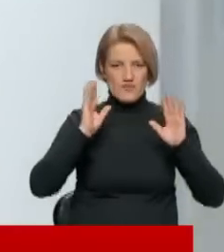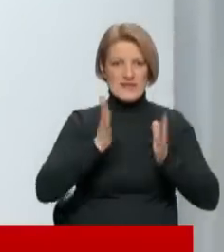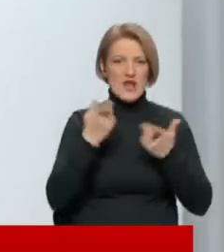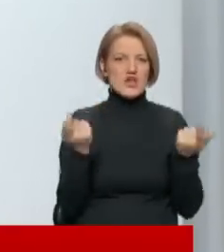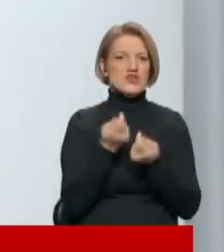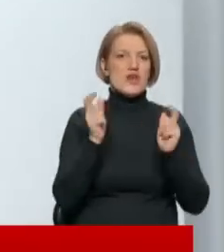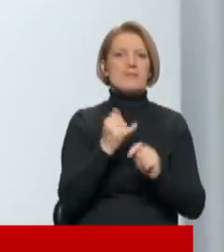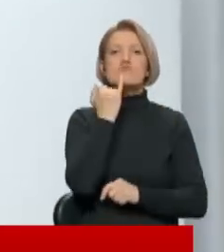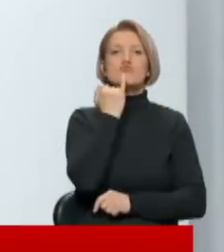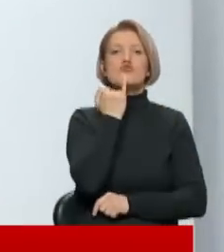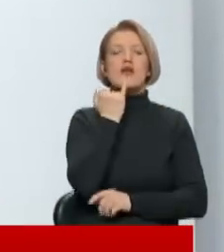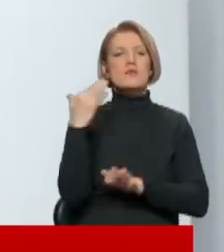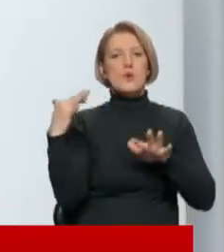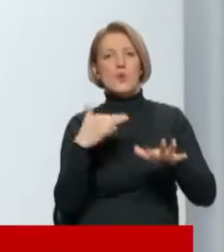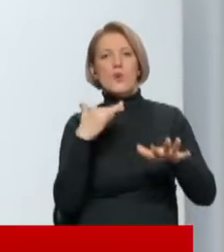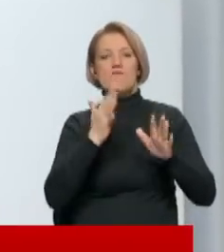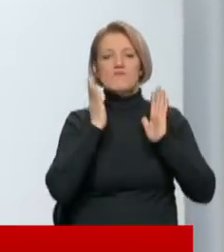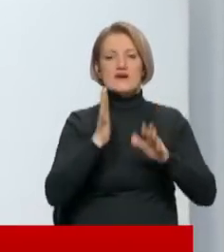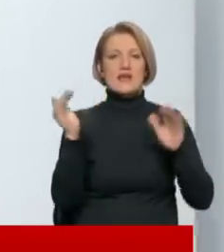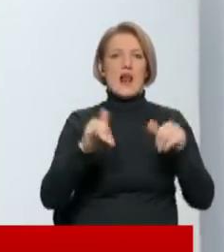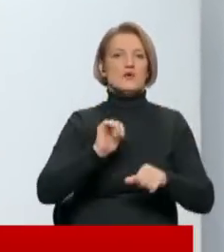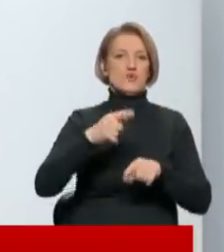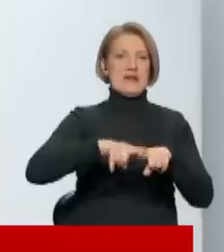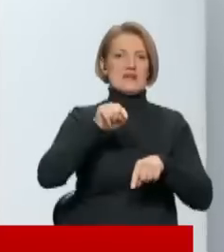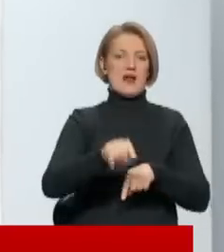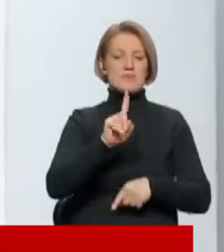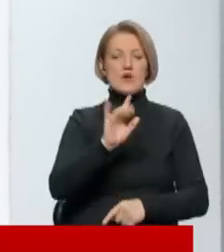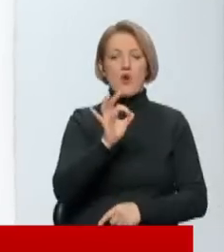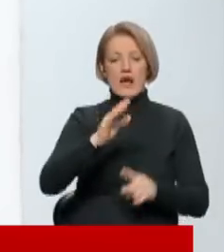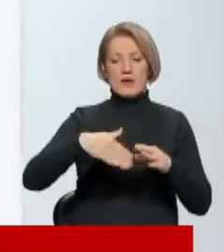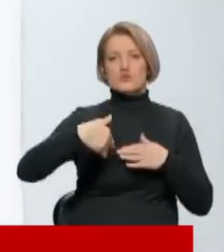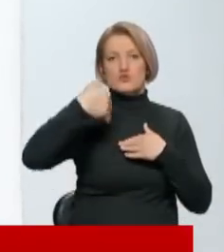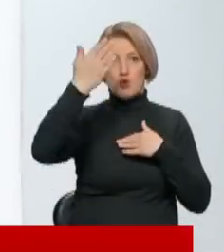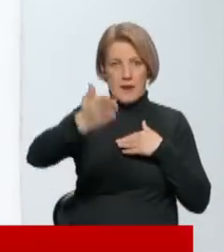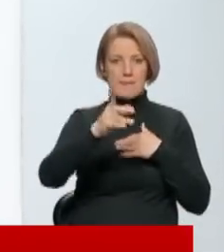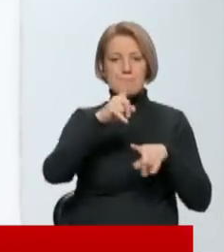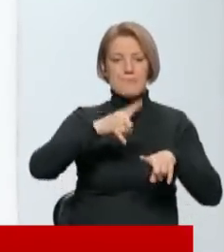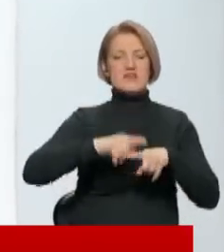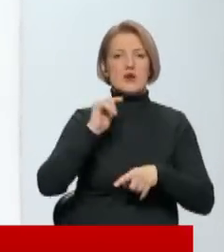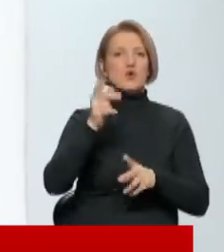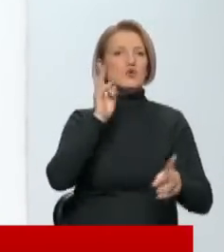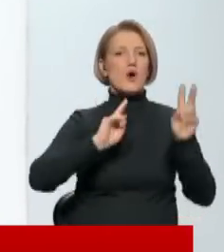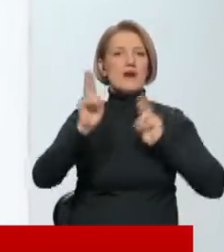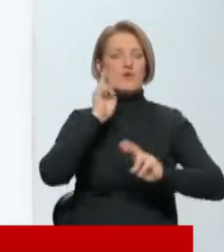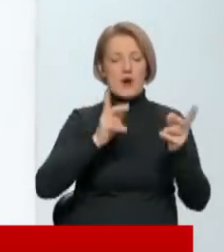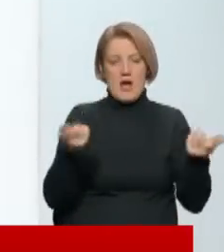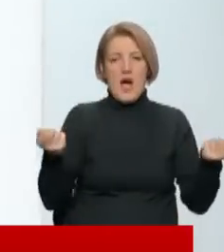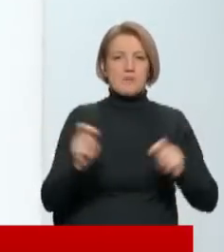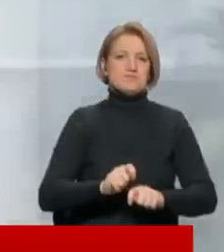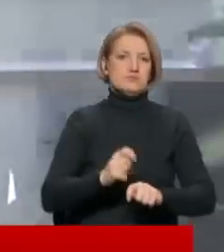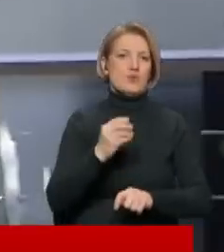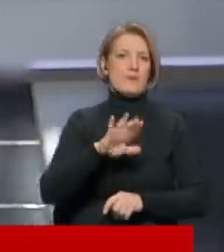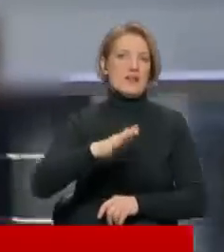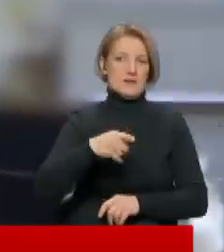yaptığı müşterilerinin en fazla geldiği gün ancak 1 Ocak'tan sonra pazar günleri kuaförlerin kapatılması